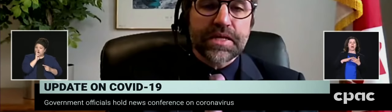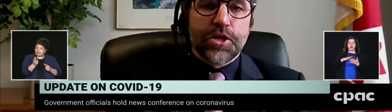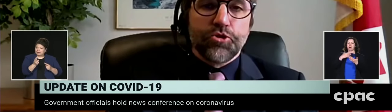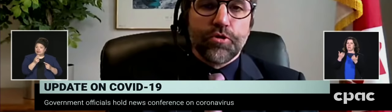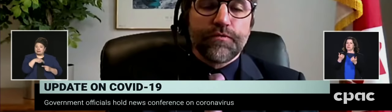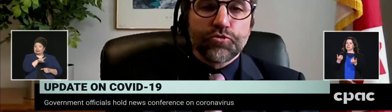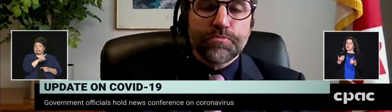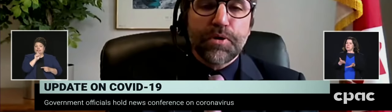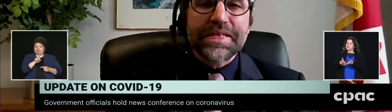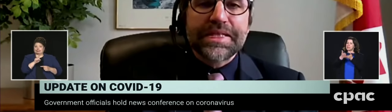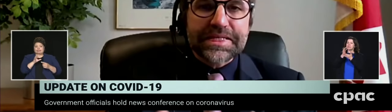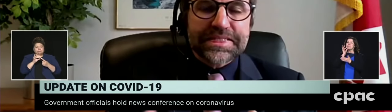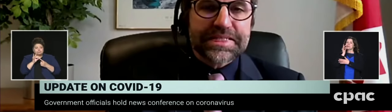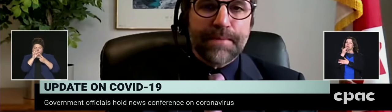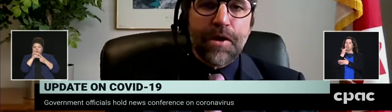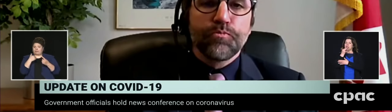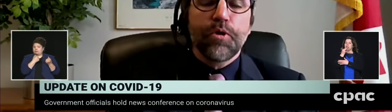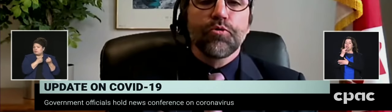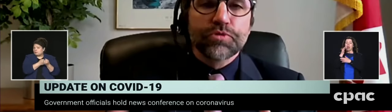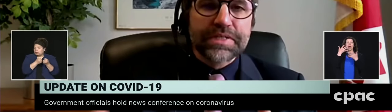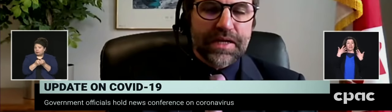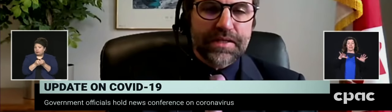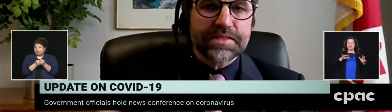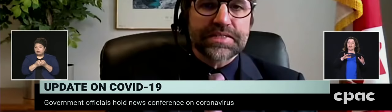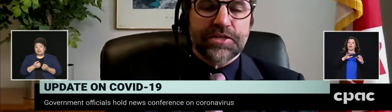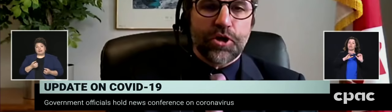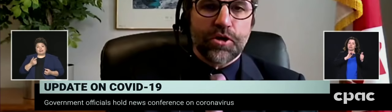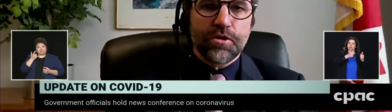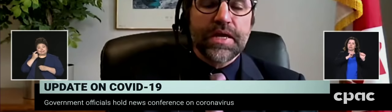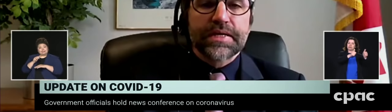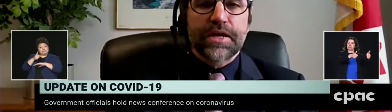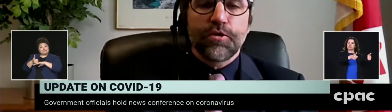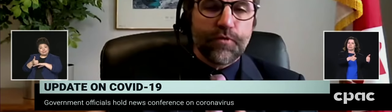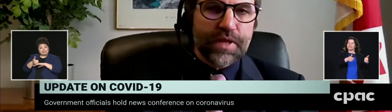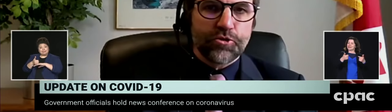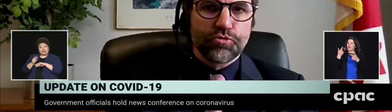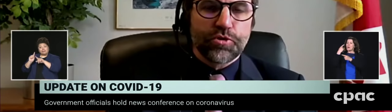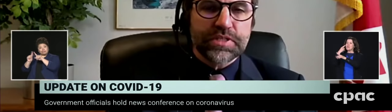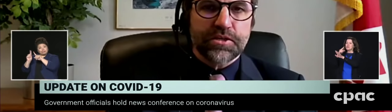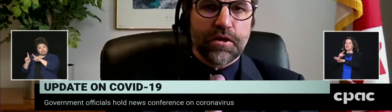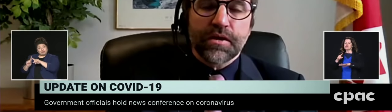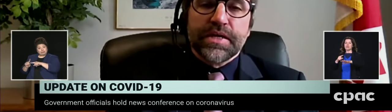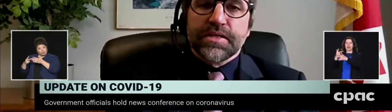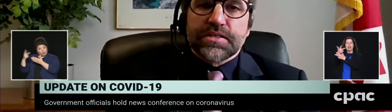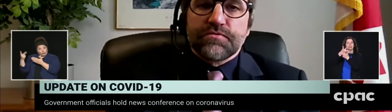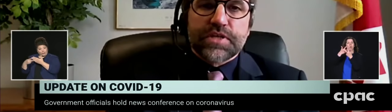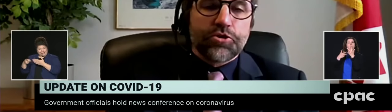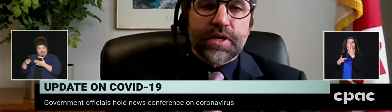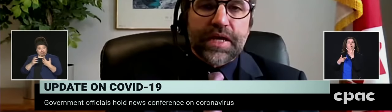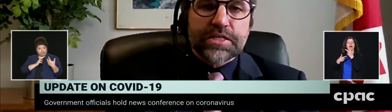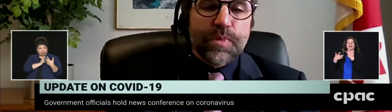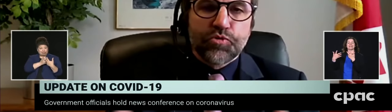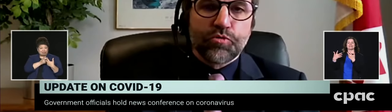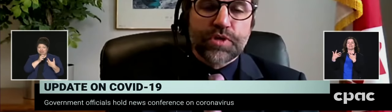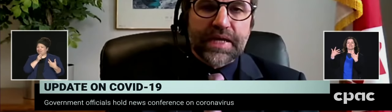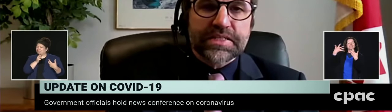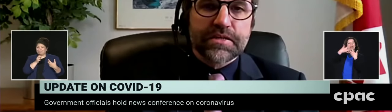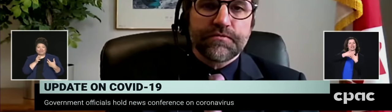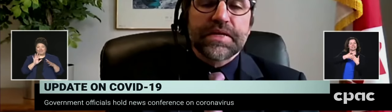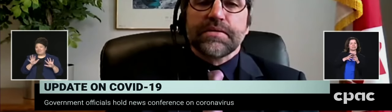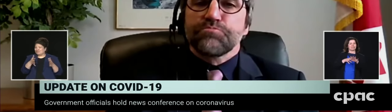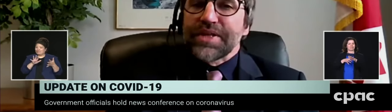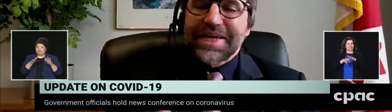place ne fonctionnent pas nécessairement ou pas autant dans ces secteurs-là qu'elles le font dans d'autres secteurs. Si vous êtes un organisme à but non